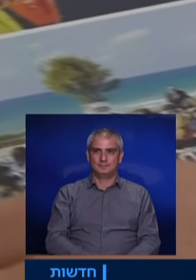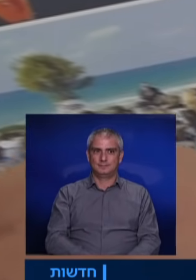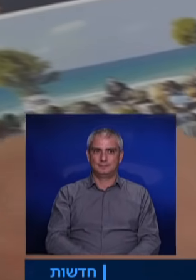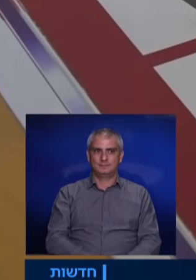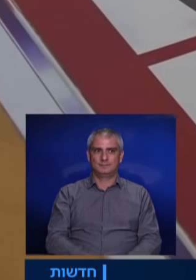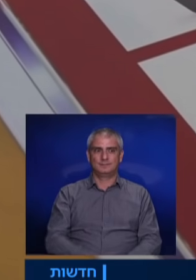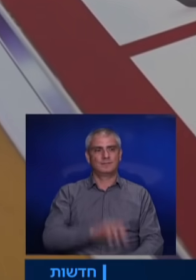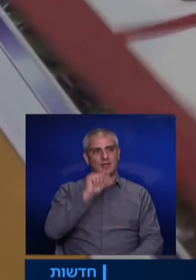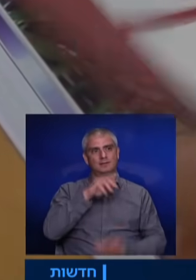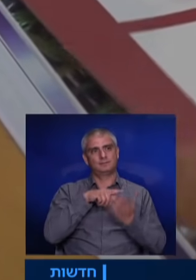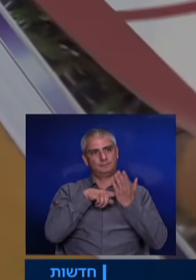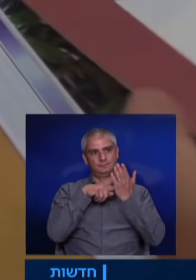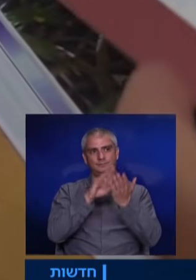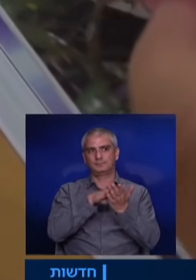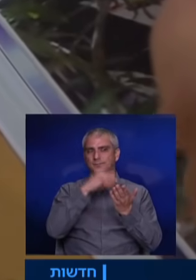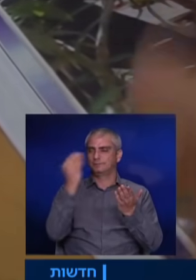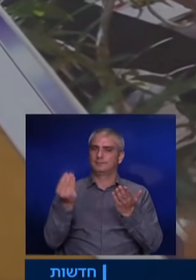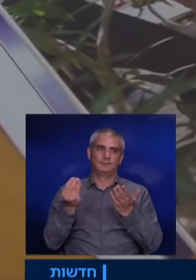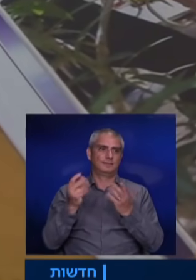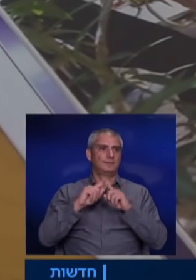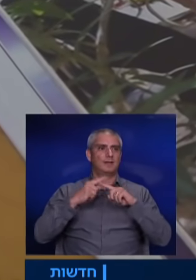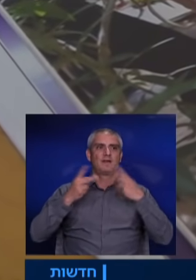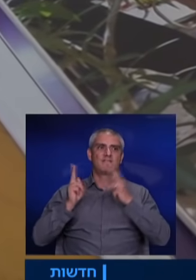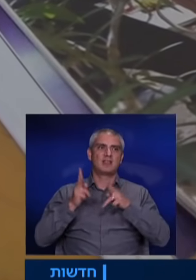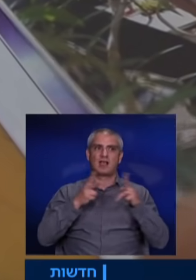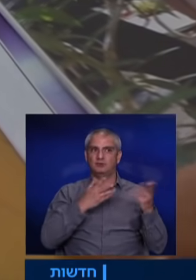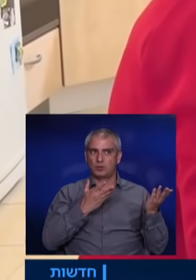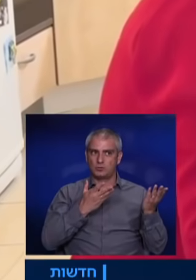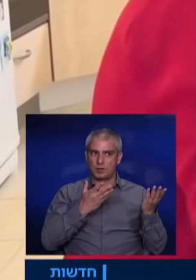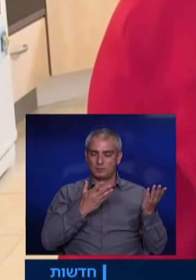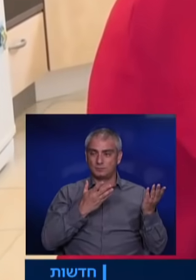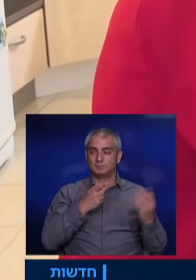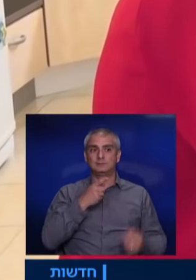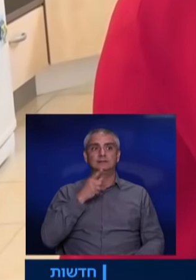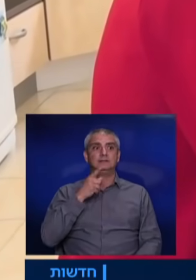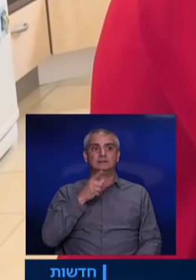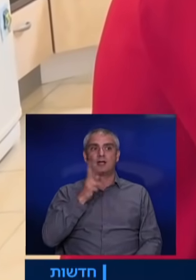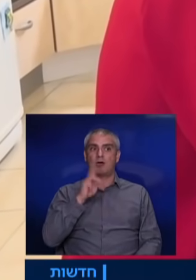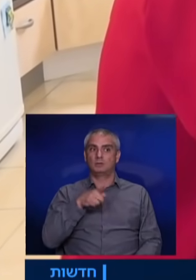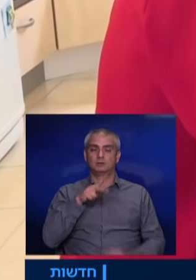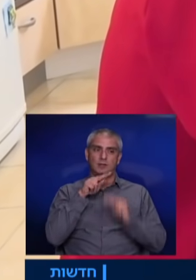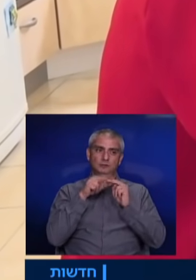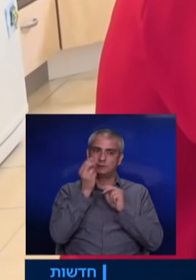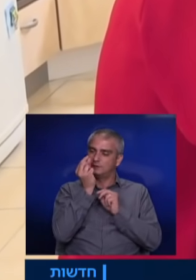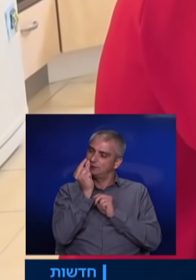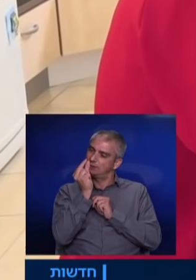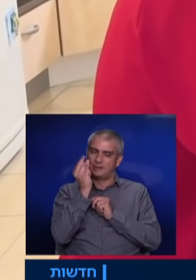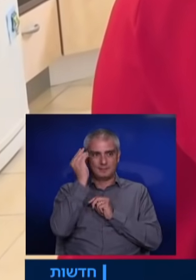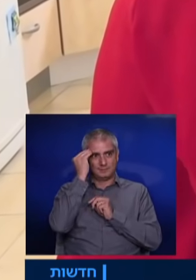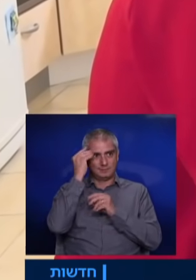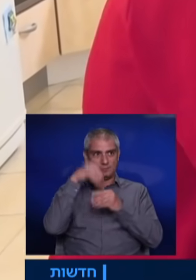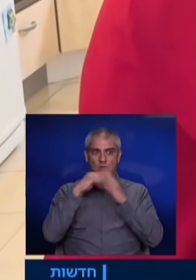איילת פורסת לפני עליזה את מגוון האפשרויות. זה אופציות להשאיר קמצוץ